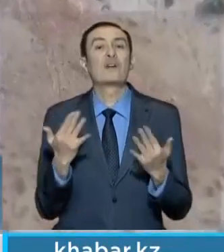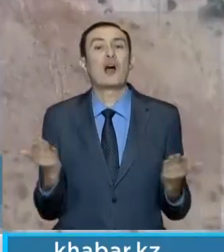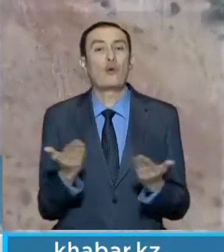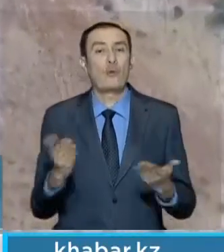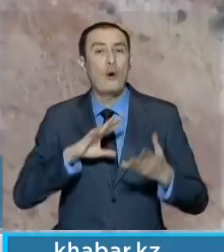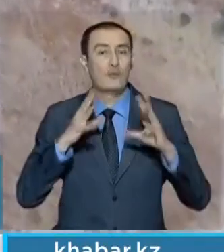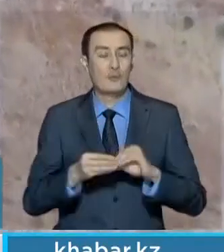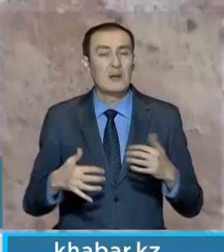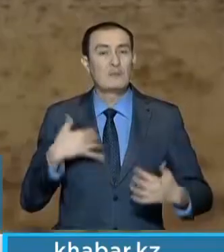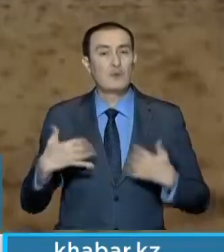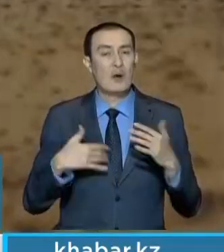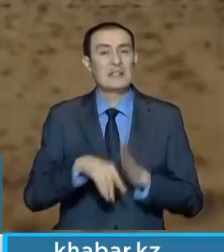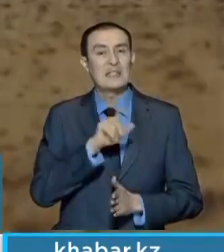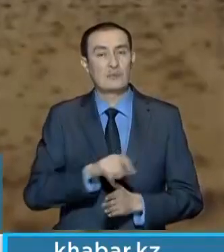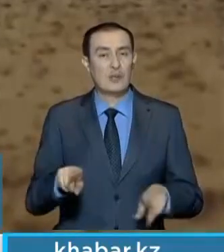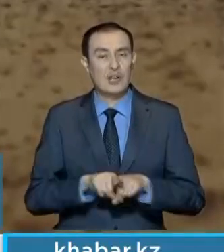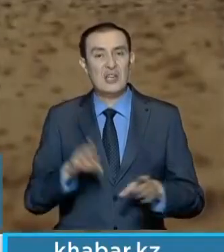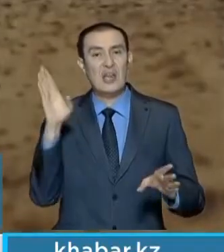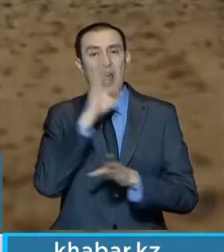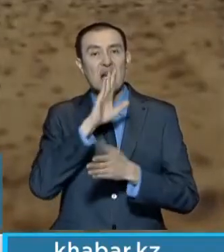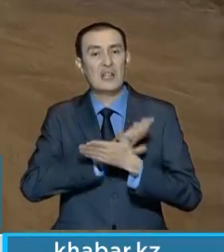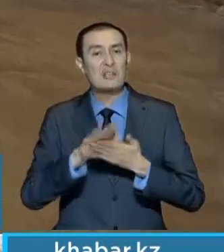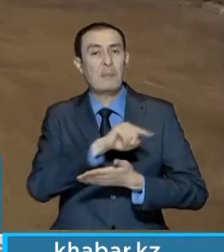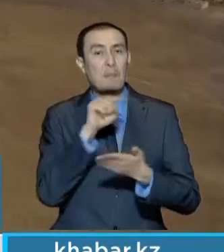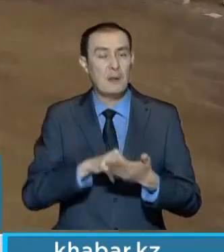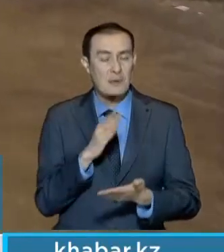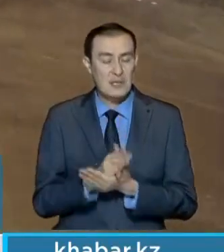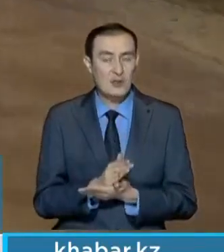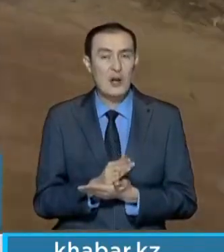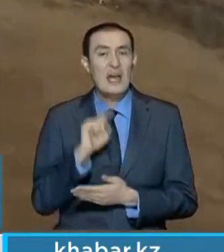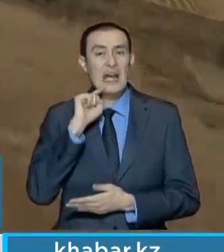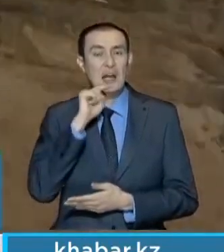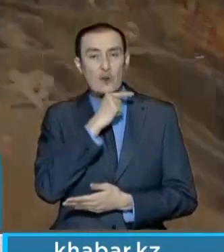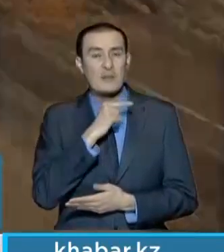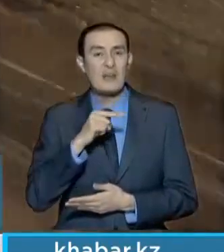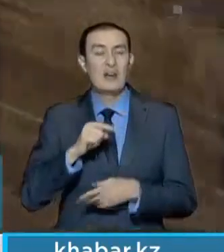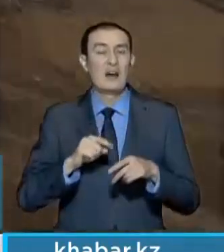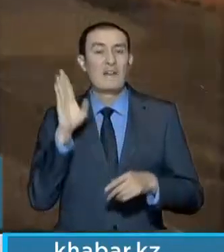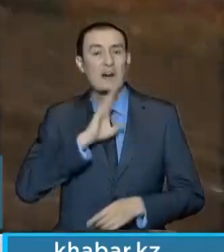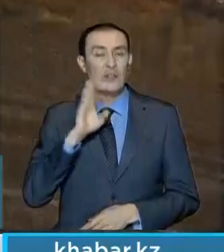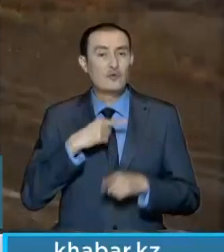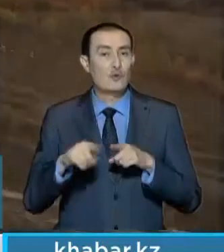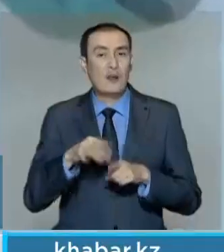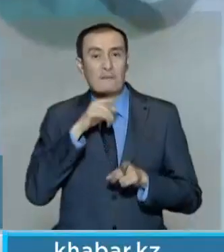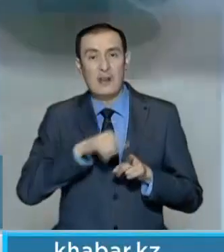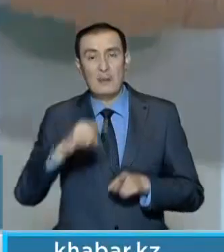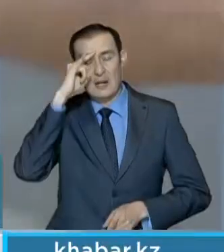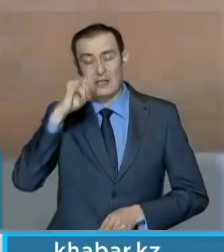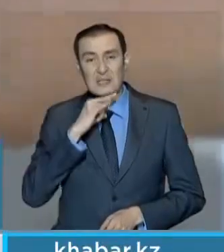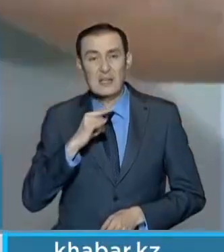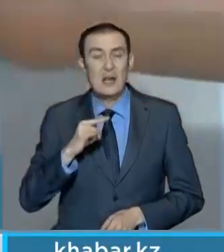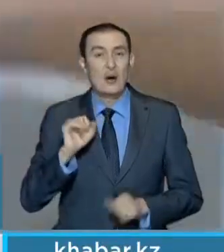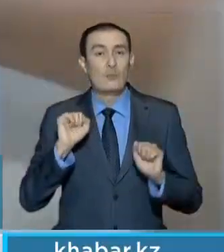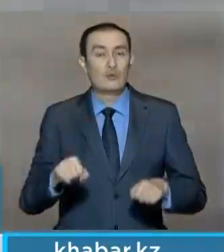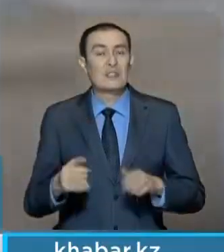Обеспокоены депутаты Нижней палаты парламента и экологическими проблемами. Они призвали к экономии питьевой воды, так как уже в ближайшее десятилетие Казахстан рискует